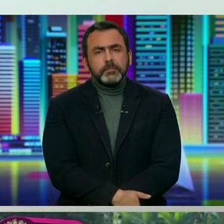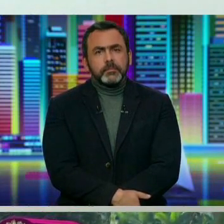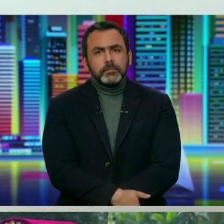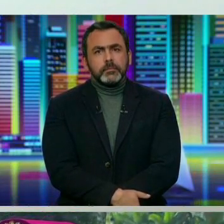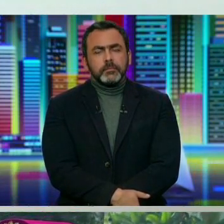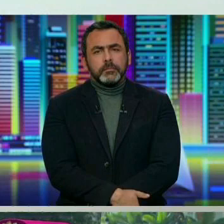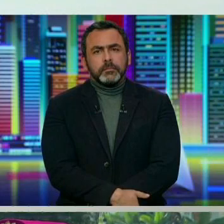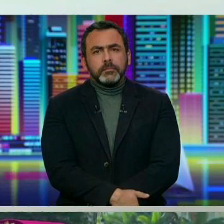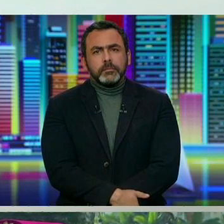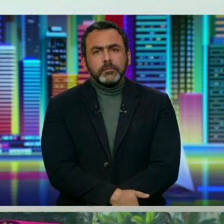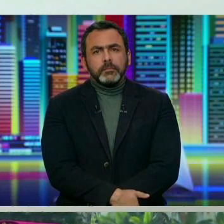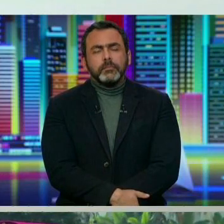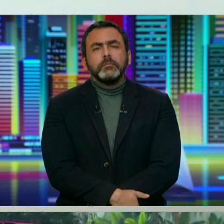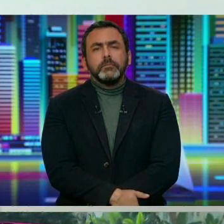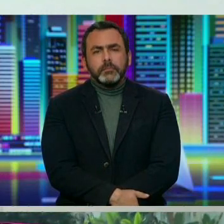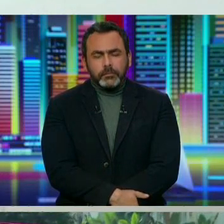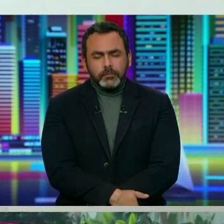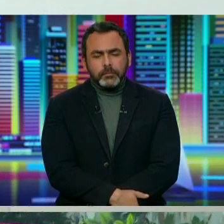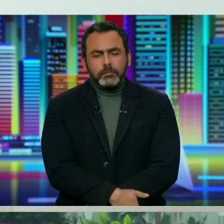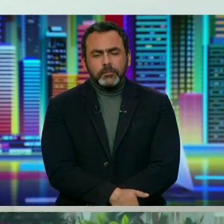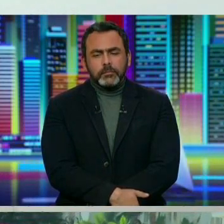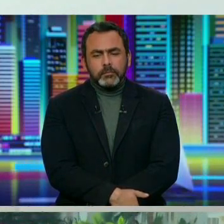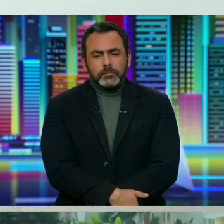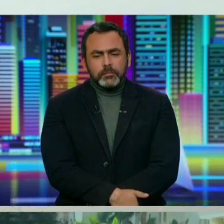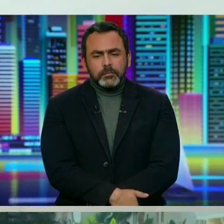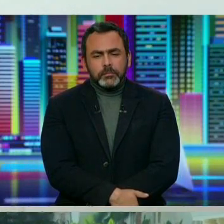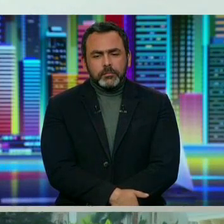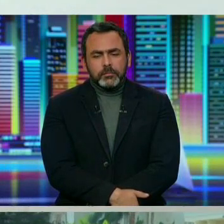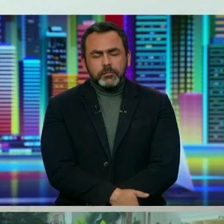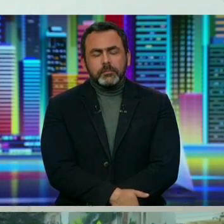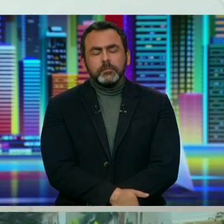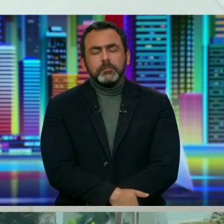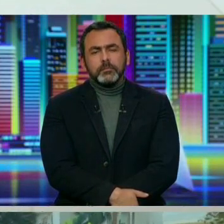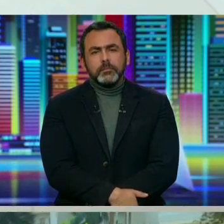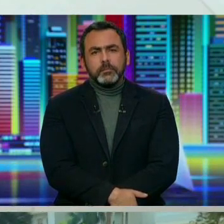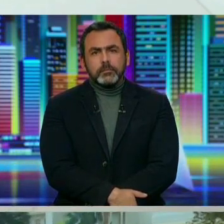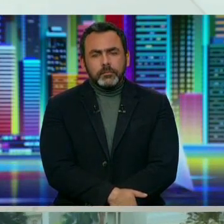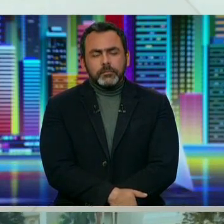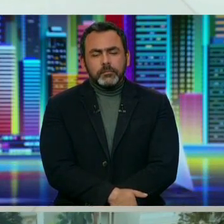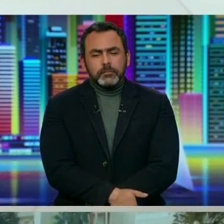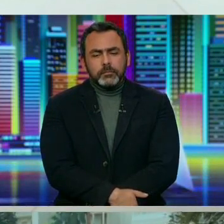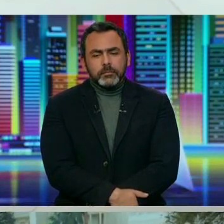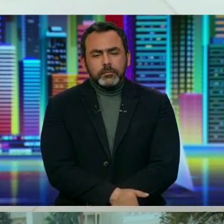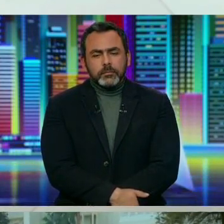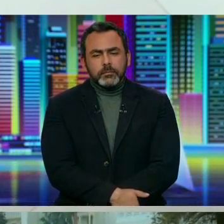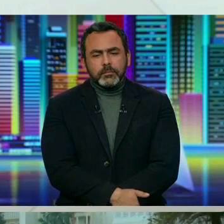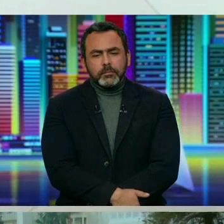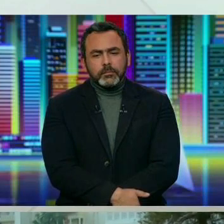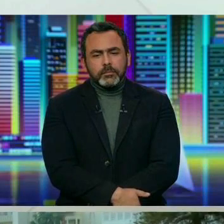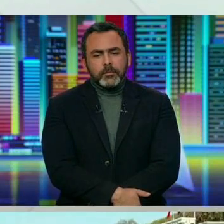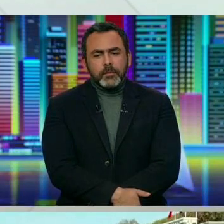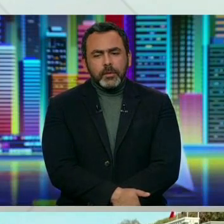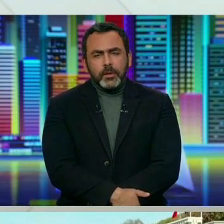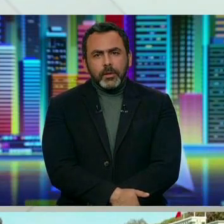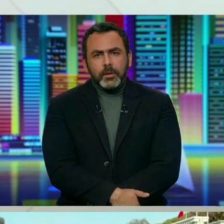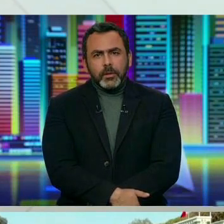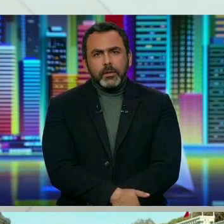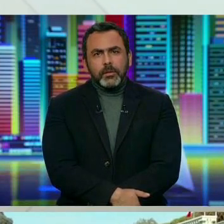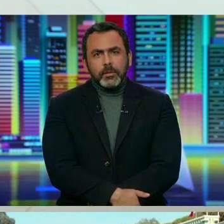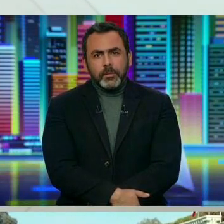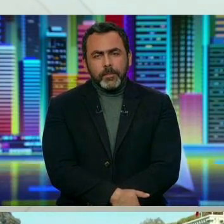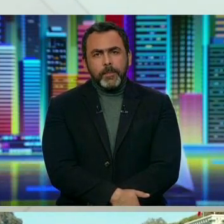اضافه الى اطراف افريقيه اخرى منحازه للموقف المصري او نقول منحازه للحقوق